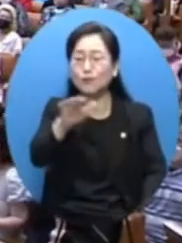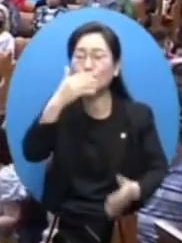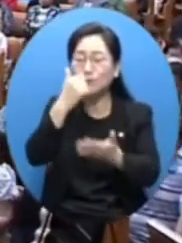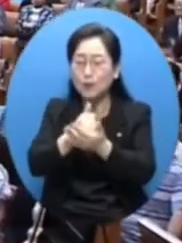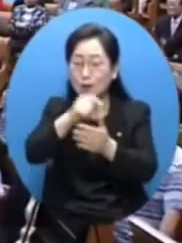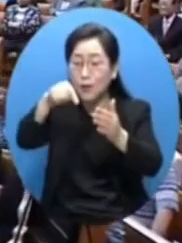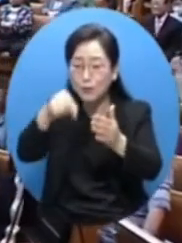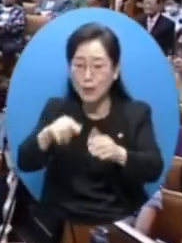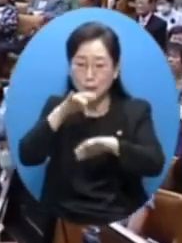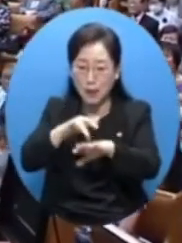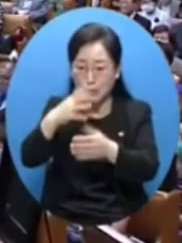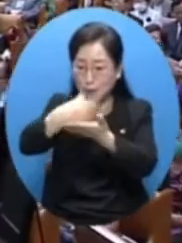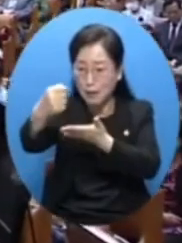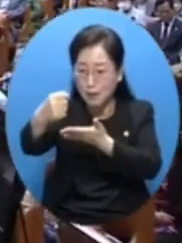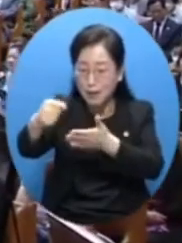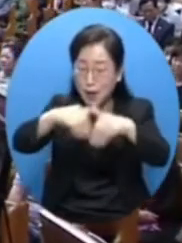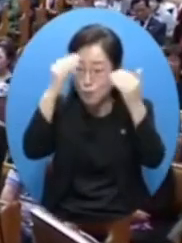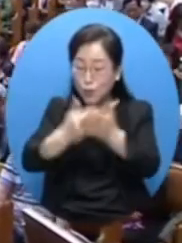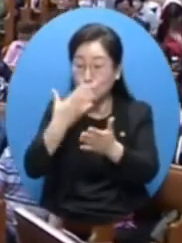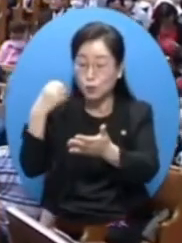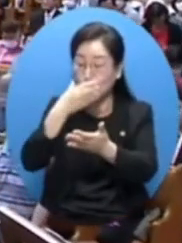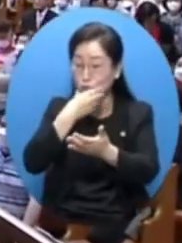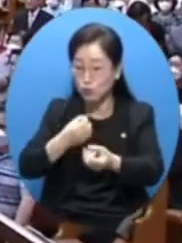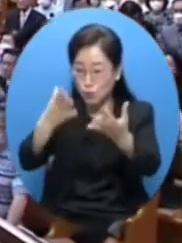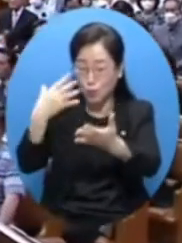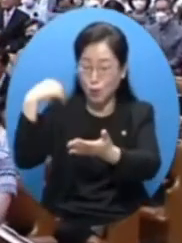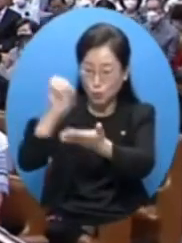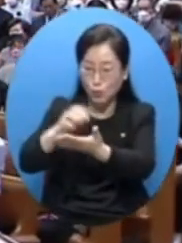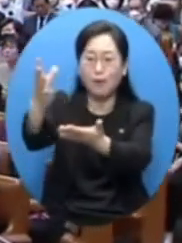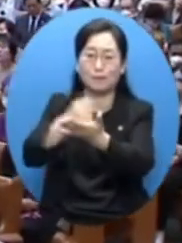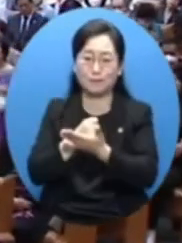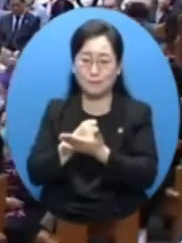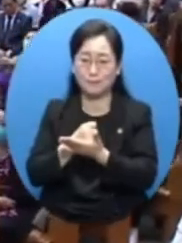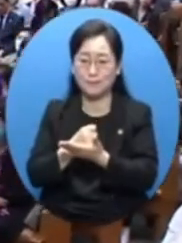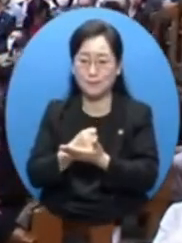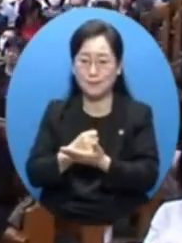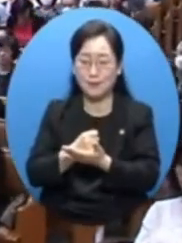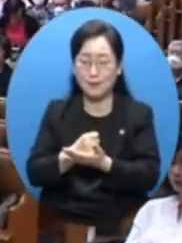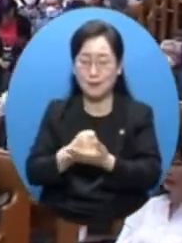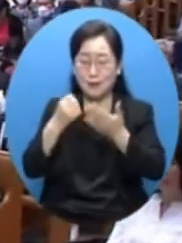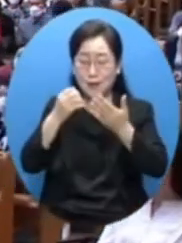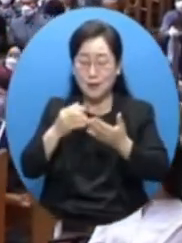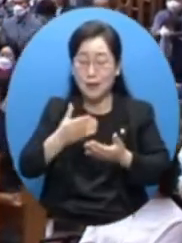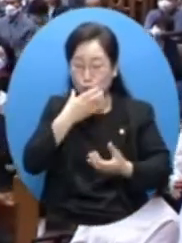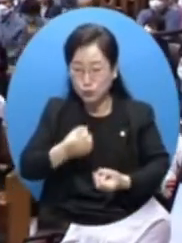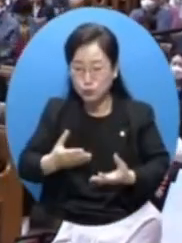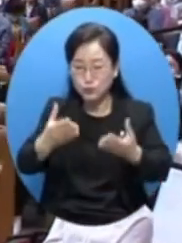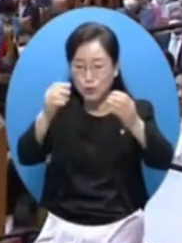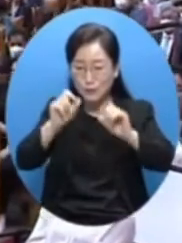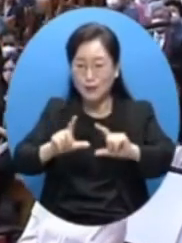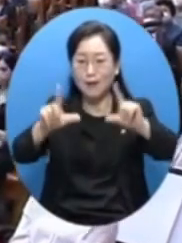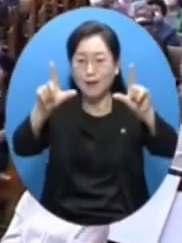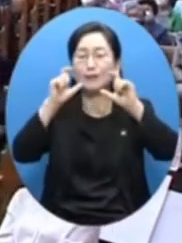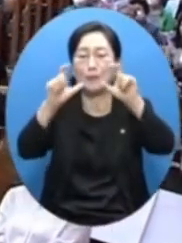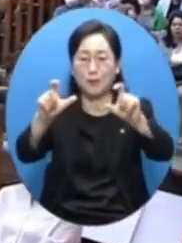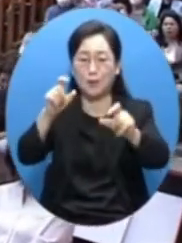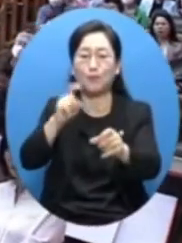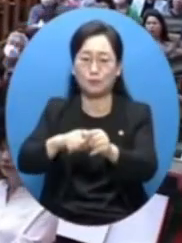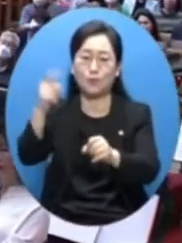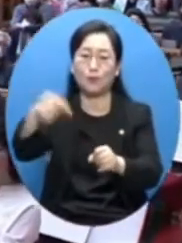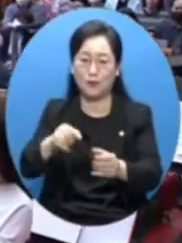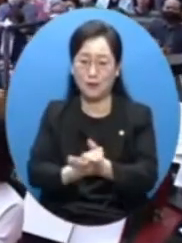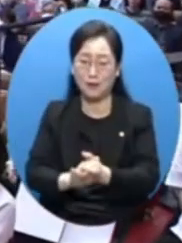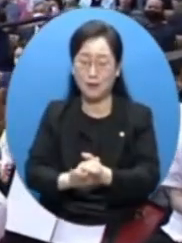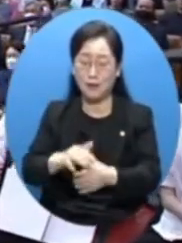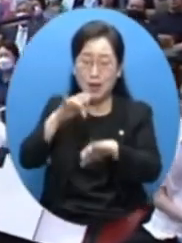가운데 마귀에 빼앗겼던 모든 축복을 다 되찾아주기 위해서, 신의 축복을 전하기 위해서 이 땅에 오신 것입니다. 그동안